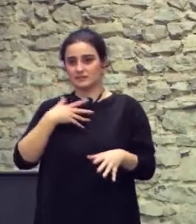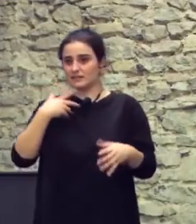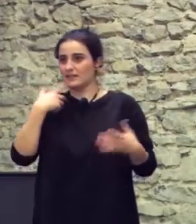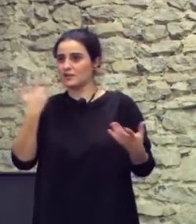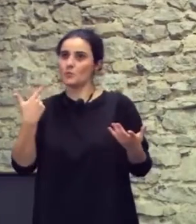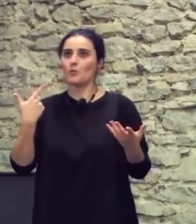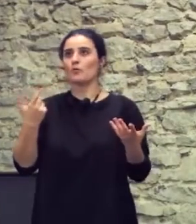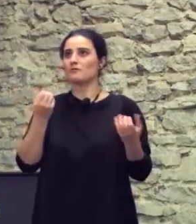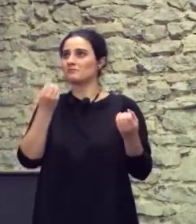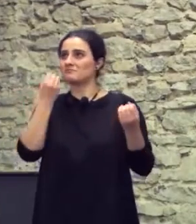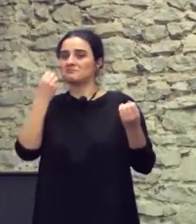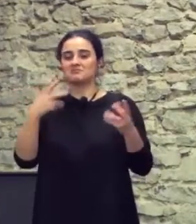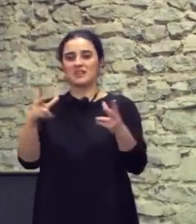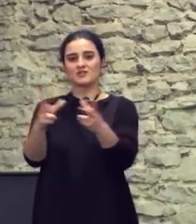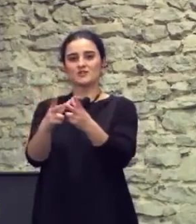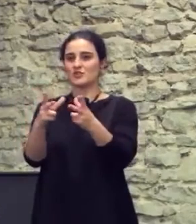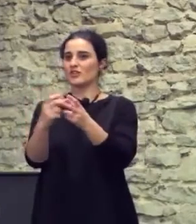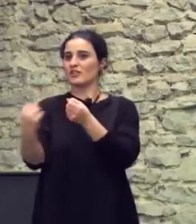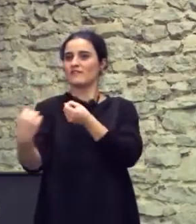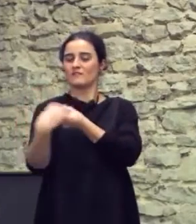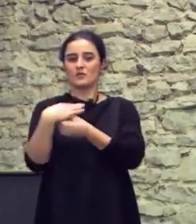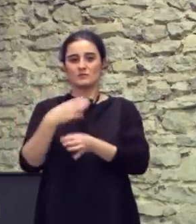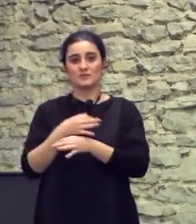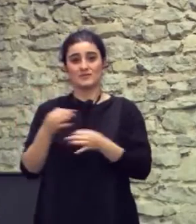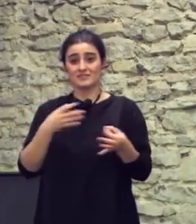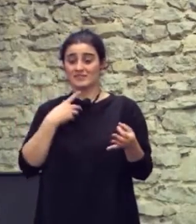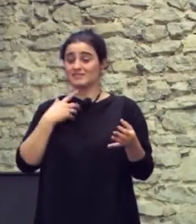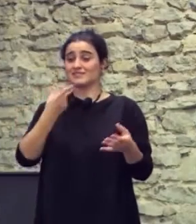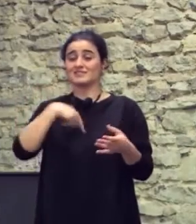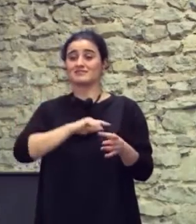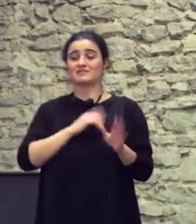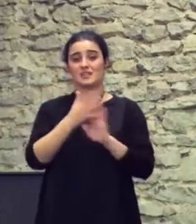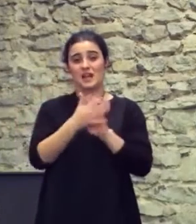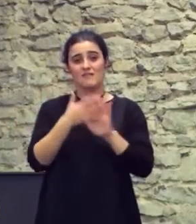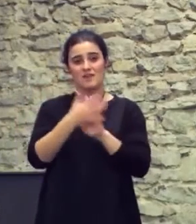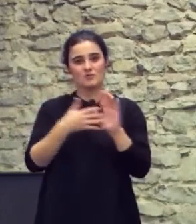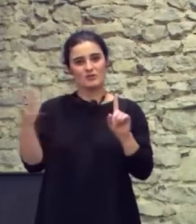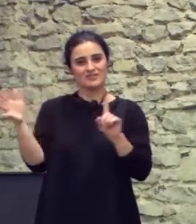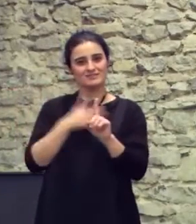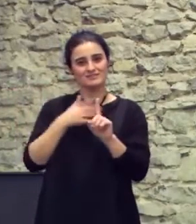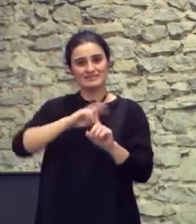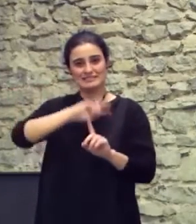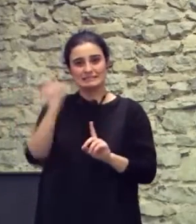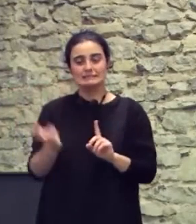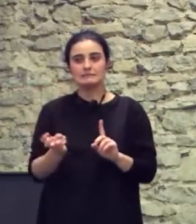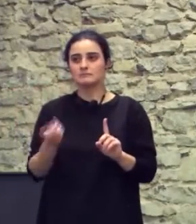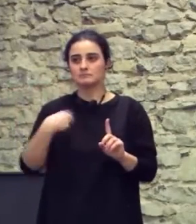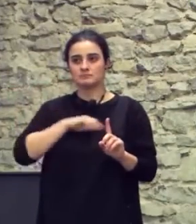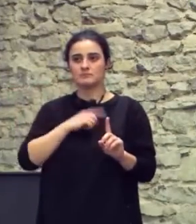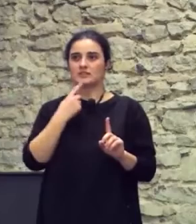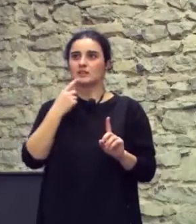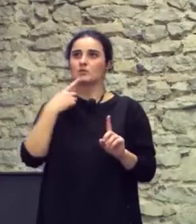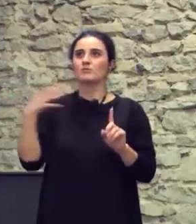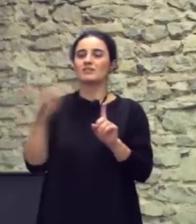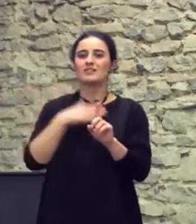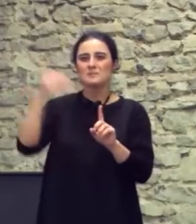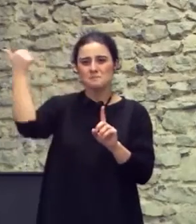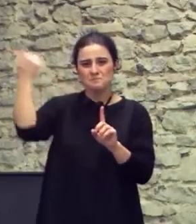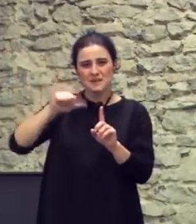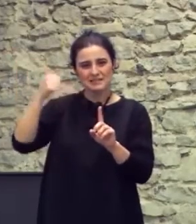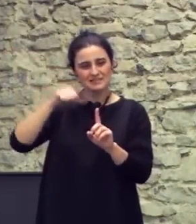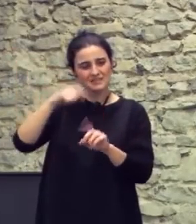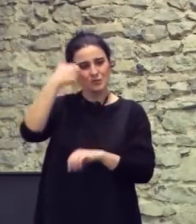alaba egokiak dira. Horregaitik, genero indarkeria hitz egiten dugunean ere ez dugu esaten indarkeria matxista praktikatzen duten